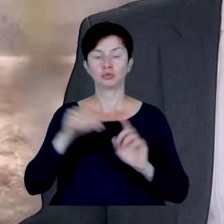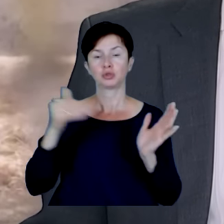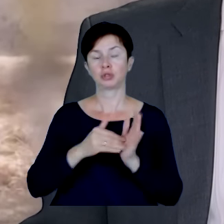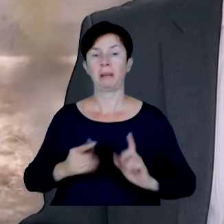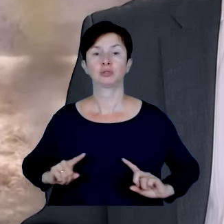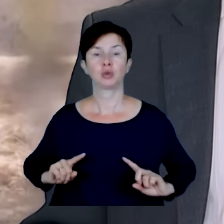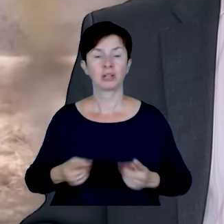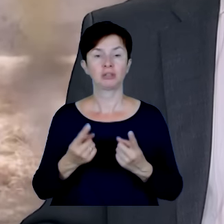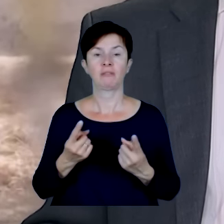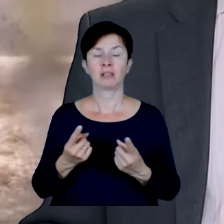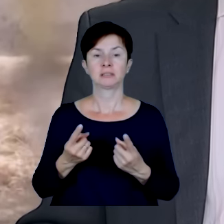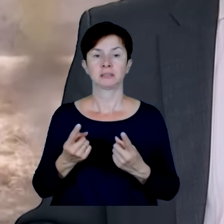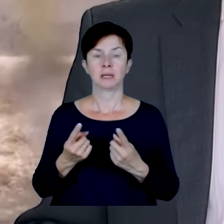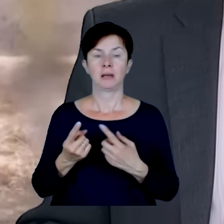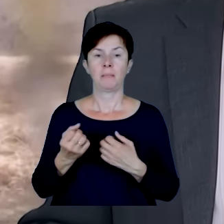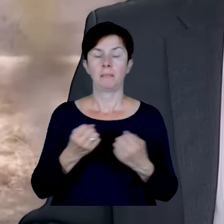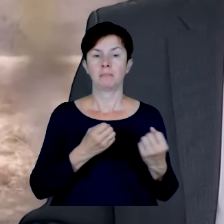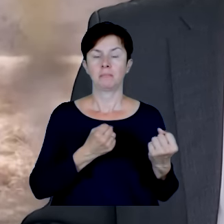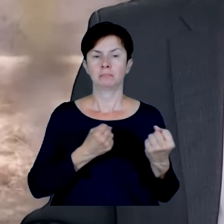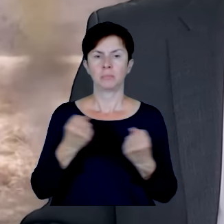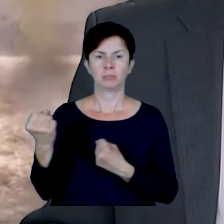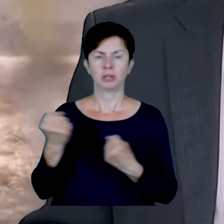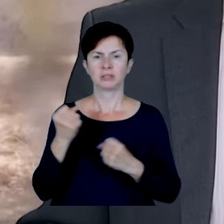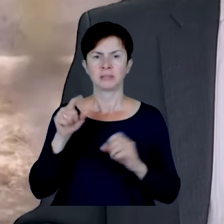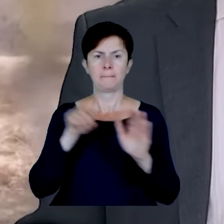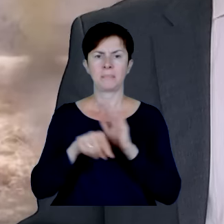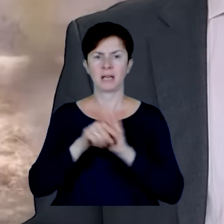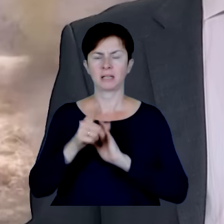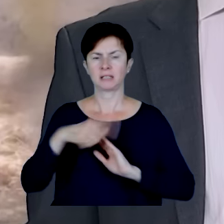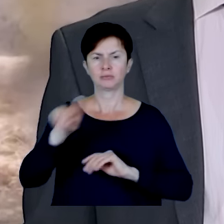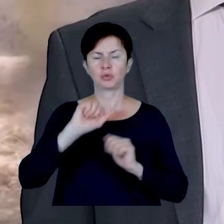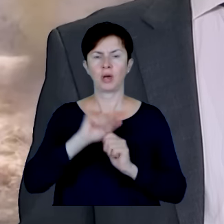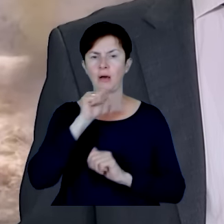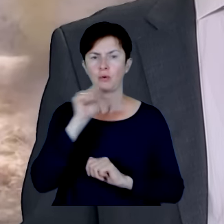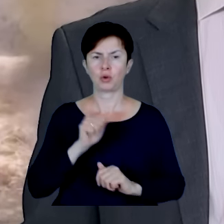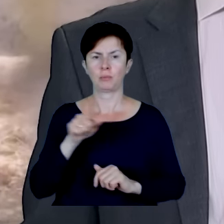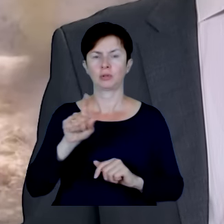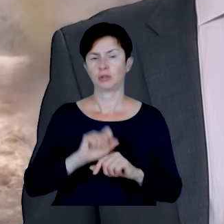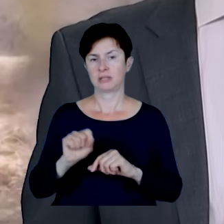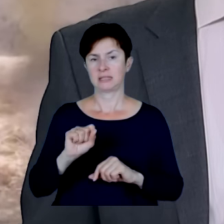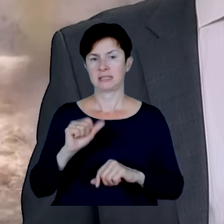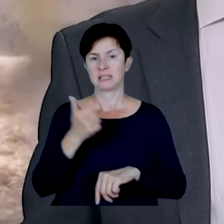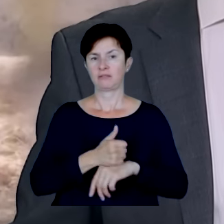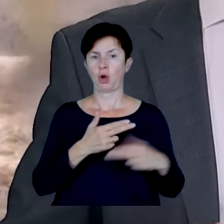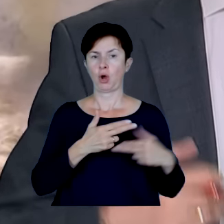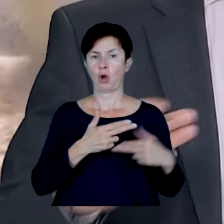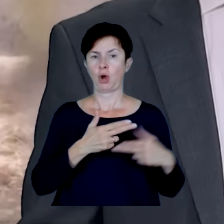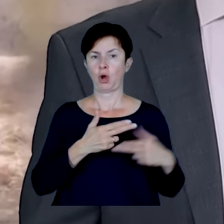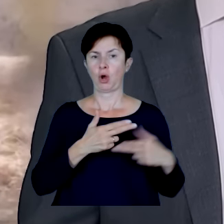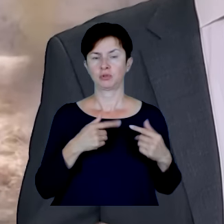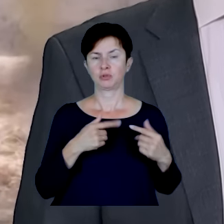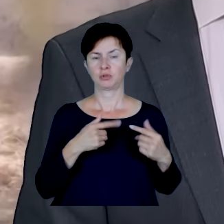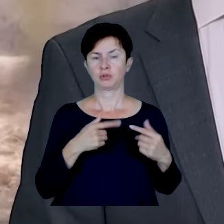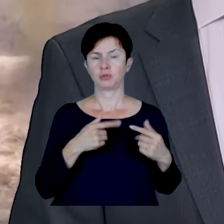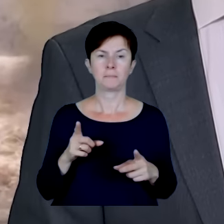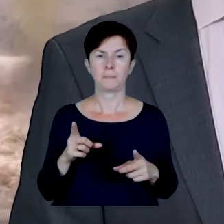zorganizowanie mobilności imigracyjnej do Europy. To jest stanowisko Komisji. Krótko mówiąc, ta